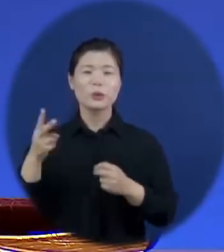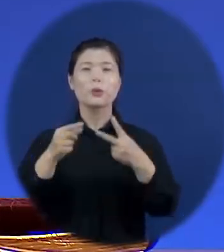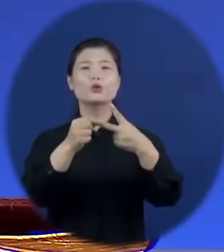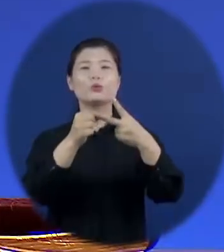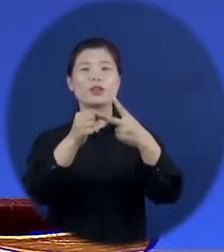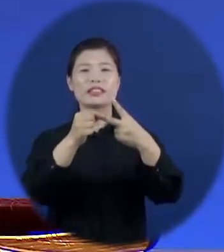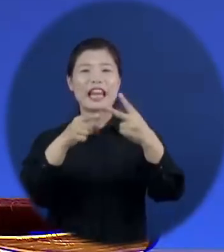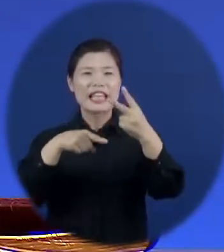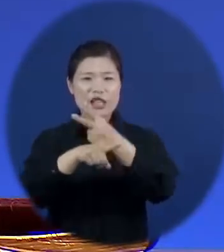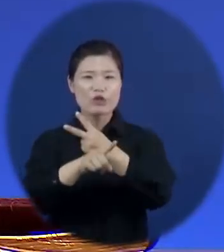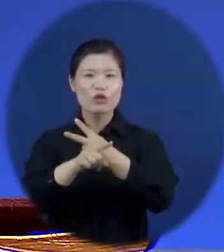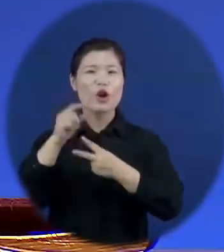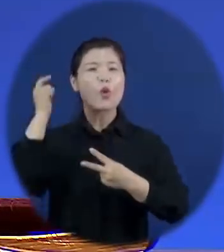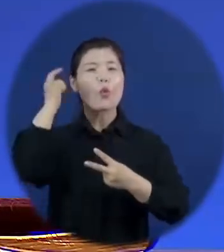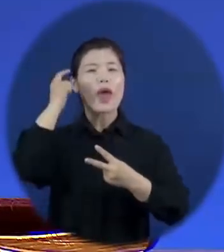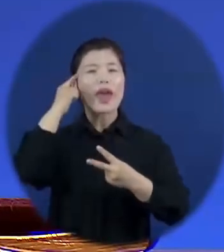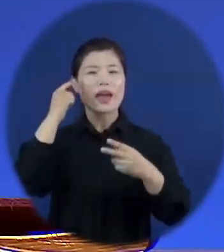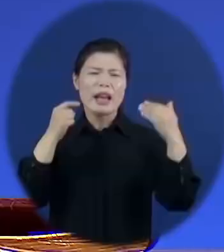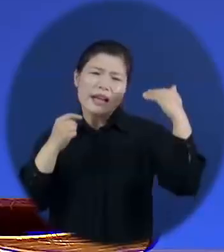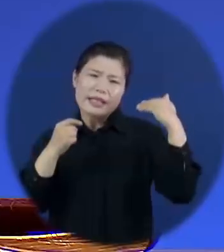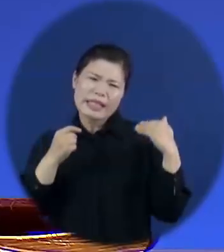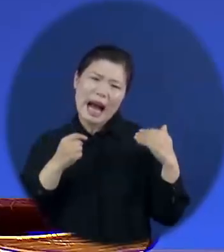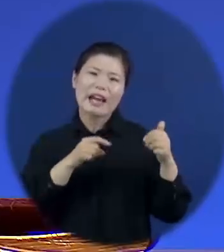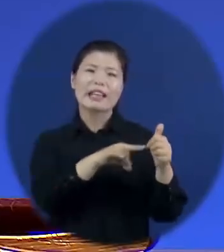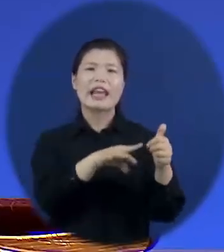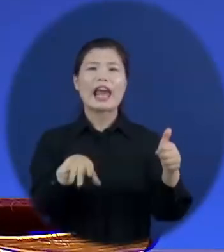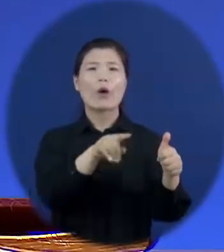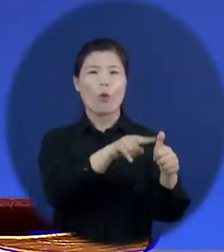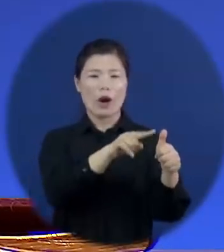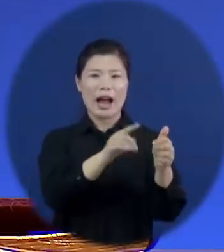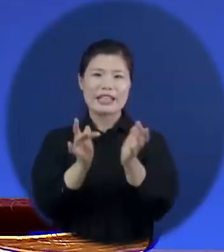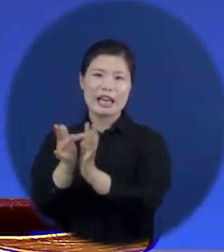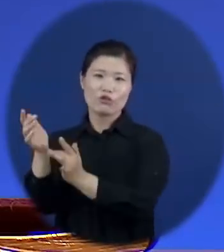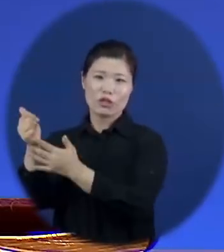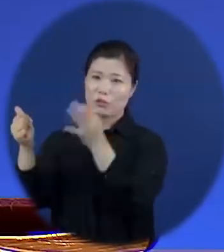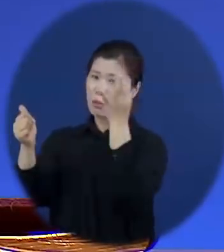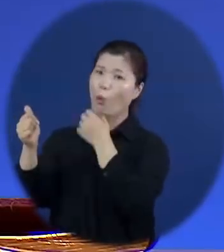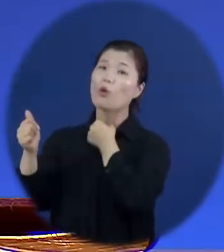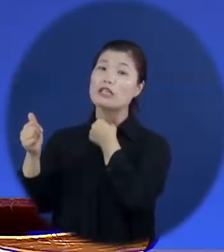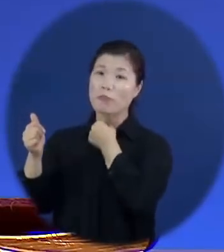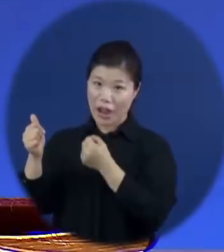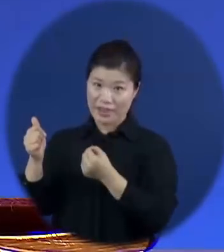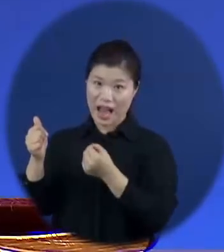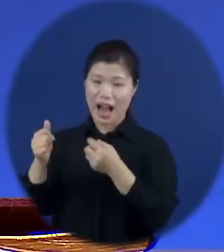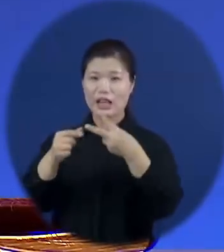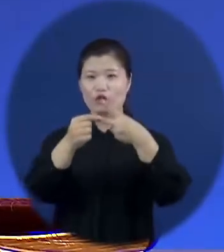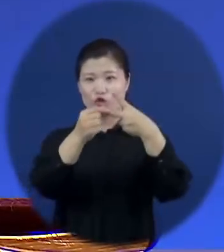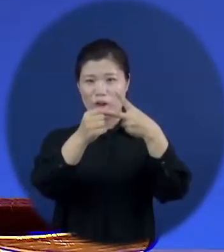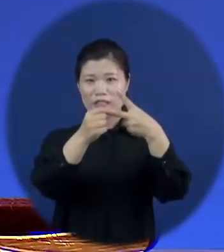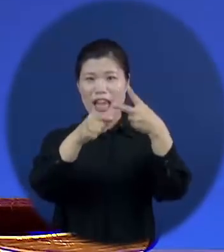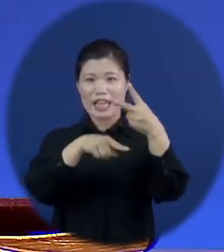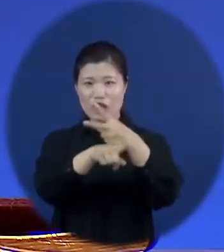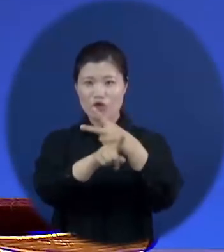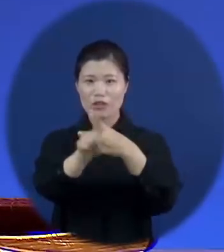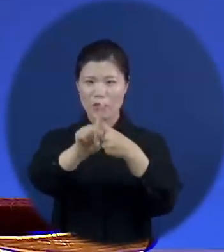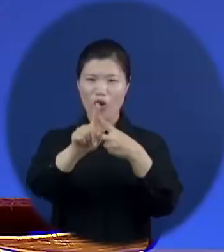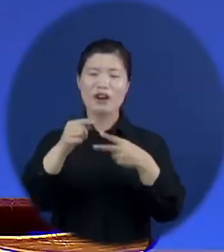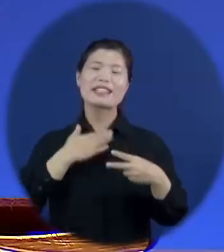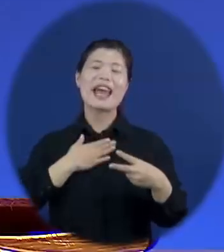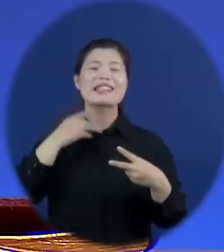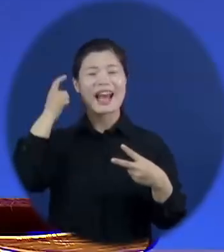두 번째, 왜 삭개오가 예수님을 보고 싶어 했을까? 이 이야기는 우리 모두의 이야기일 수